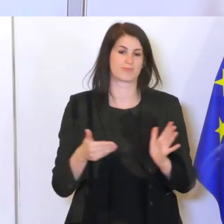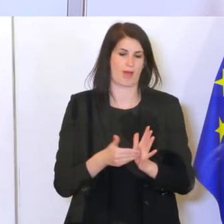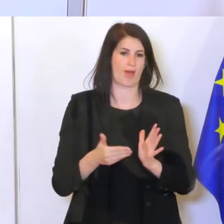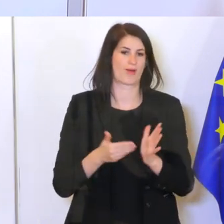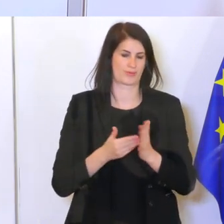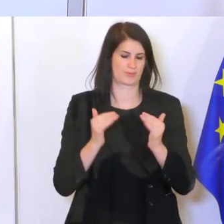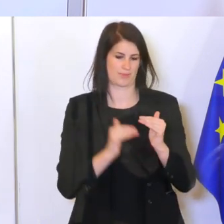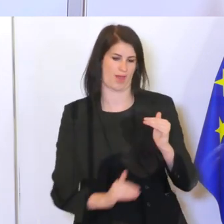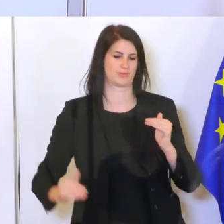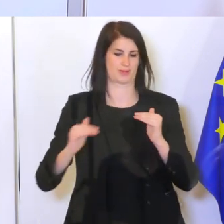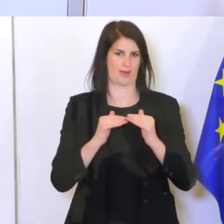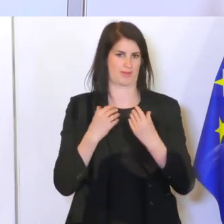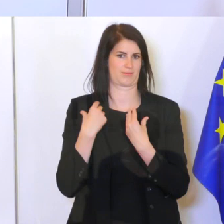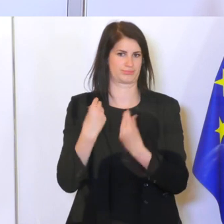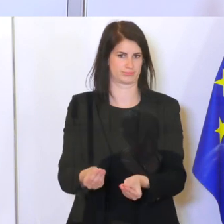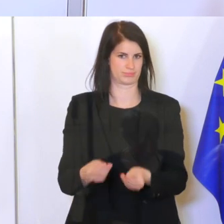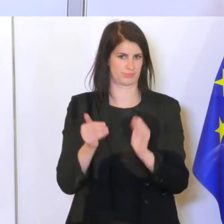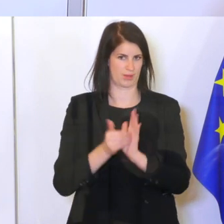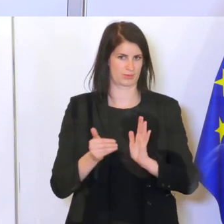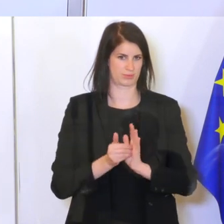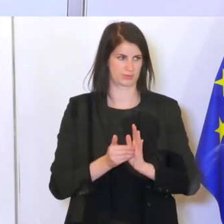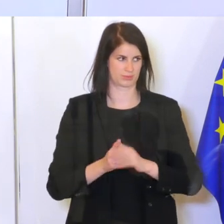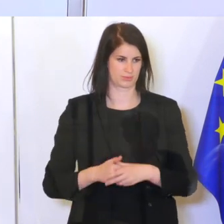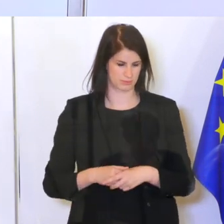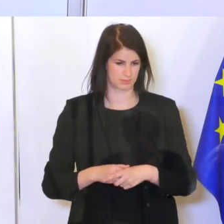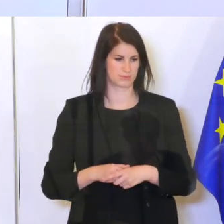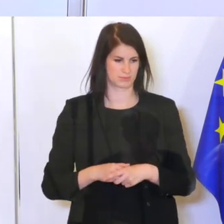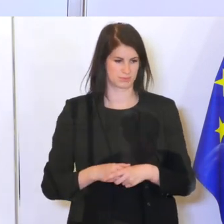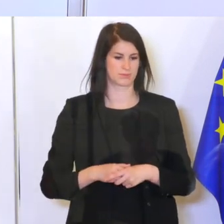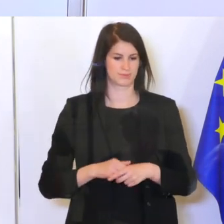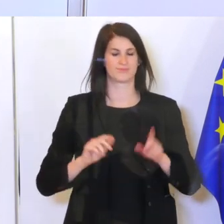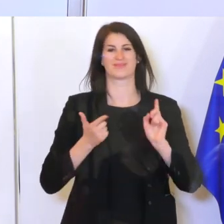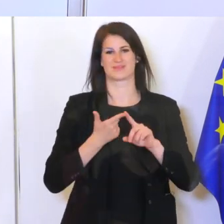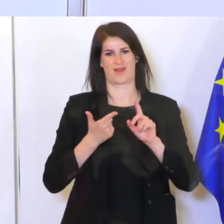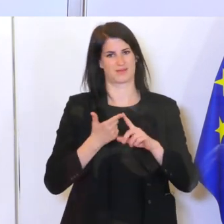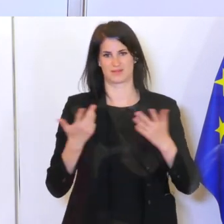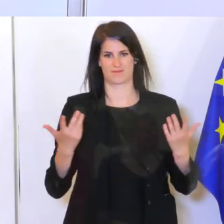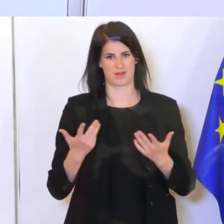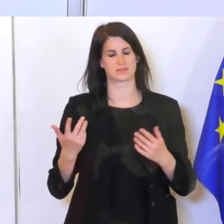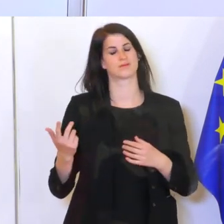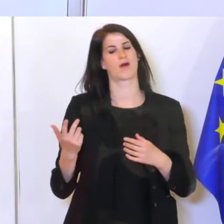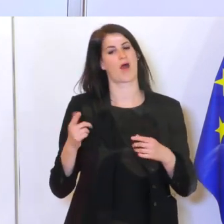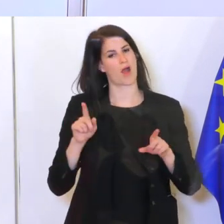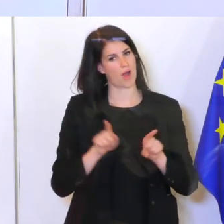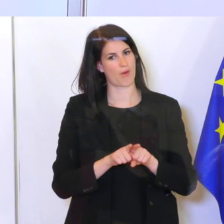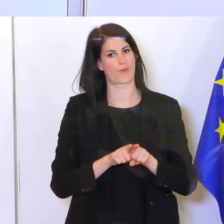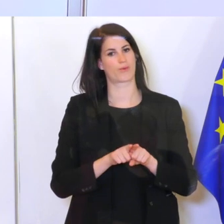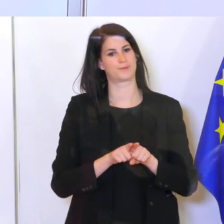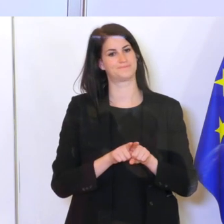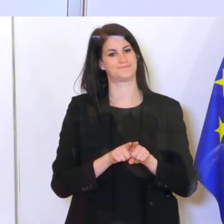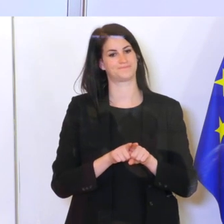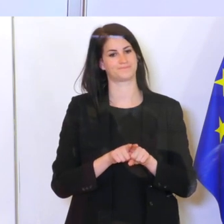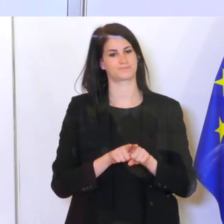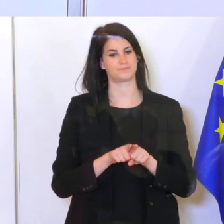Ausfälle kompensieren müssen, die jetzt nun eben einmal stattfinden. Zweitens, wir haben auch die Träger,